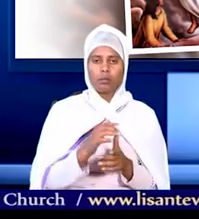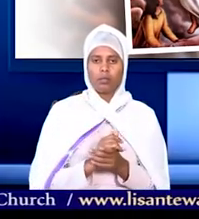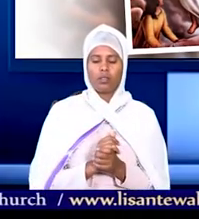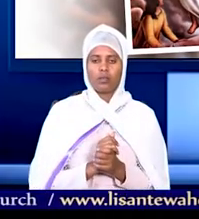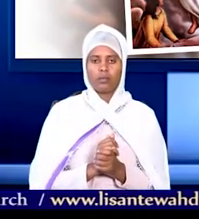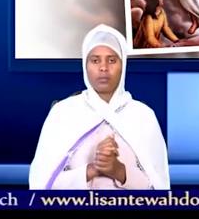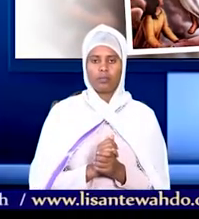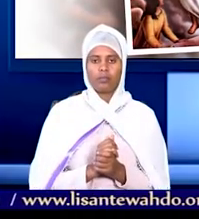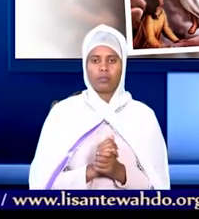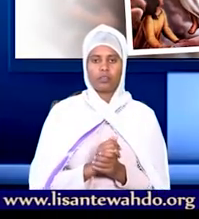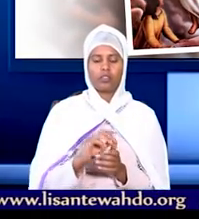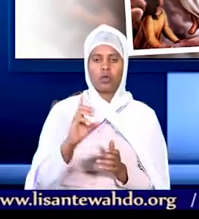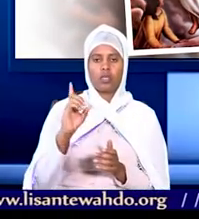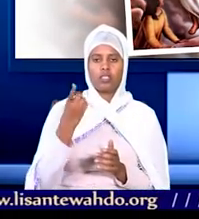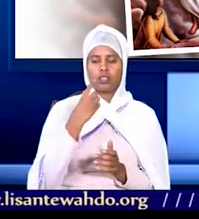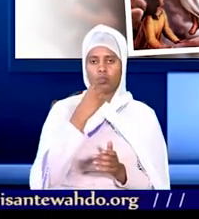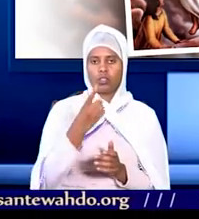ከምቲ ወንጀላዊ